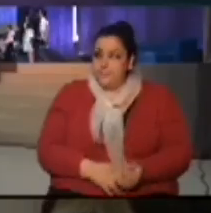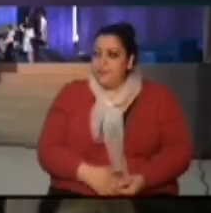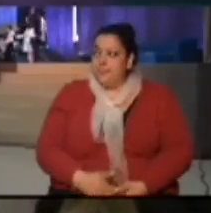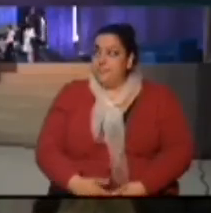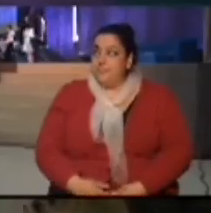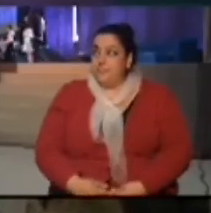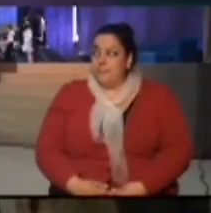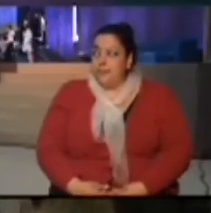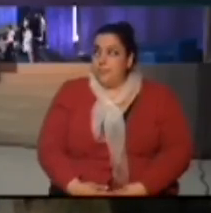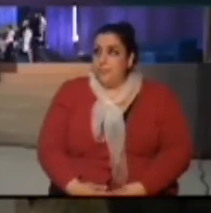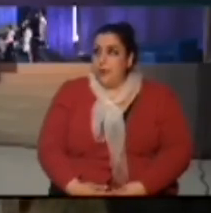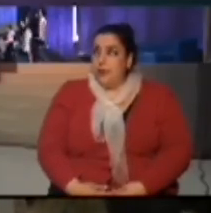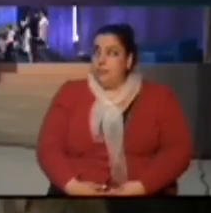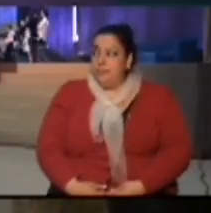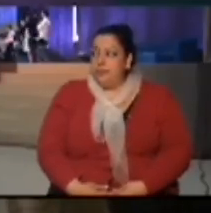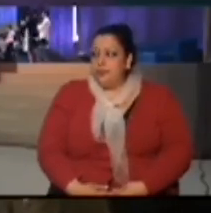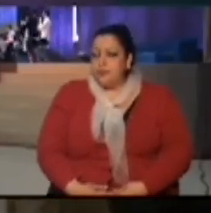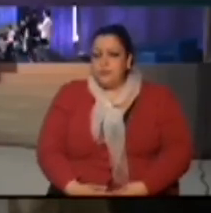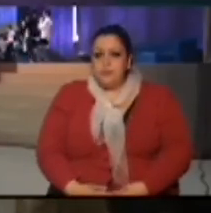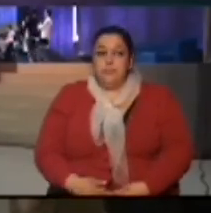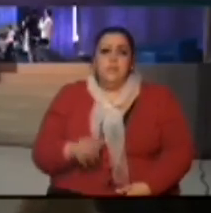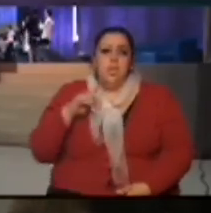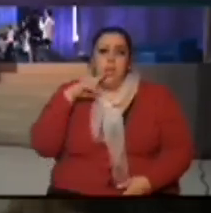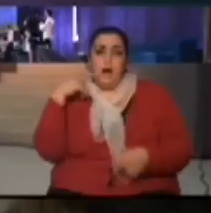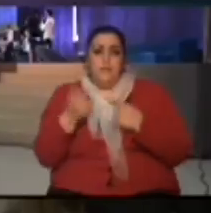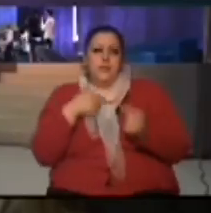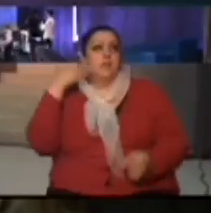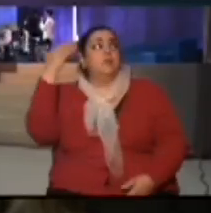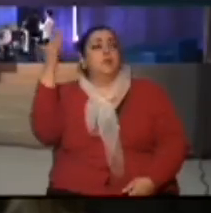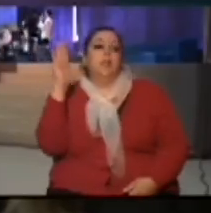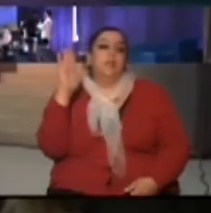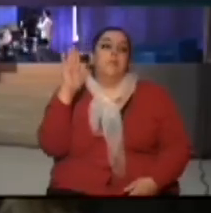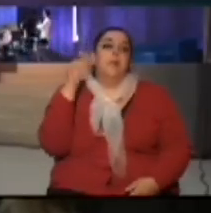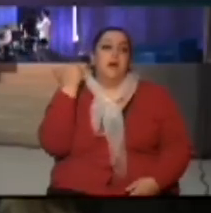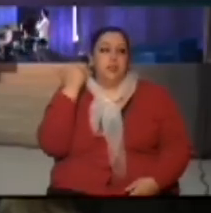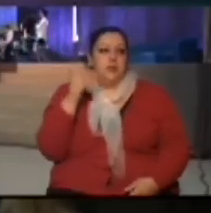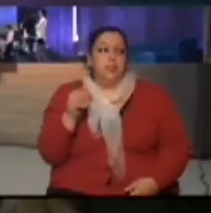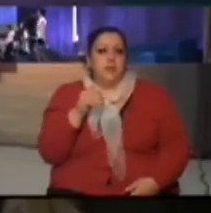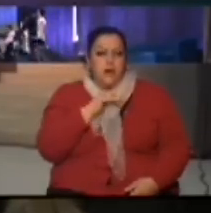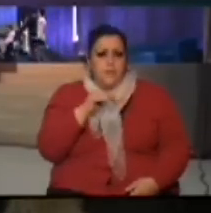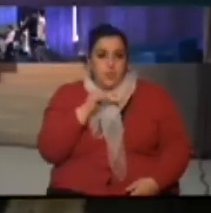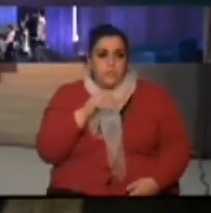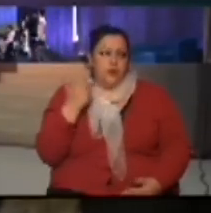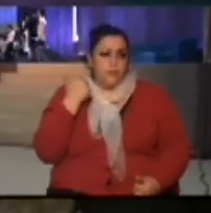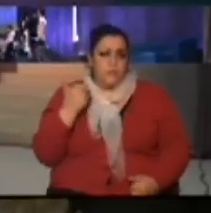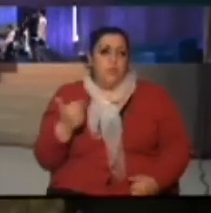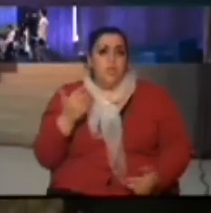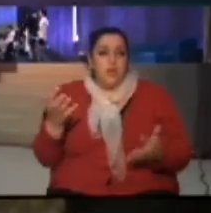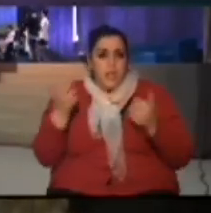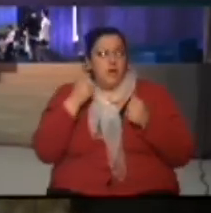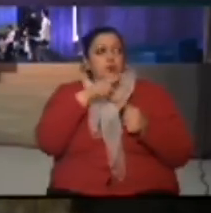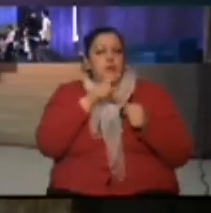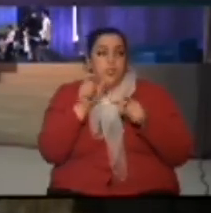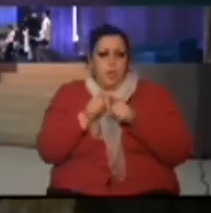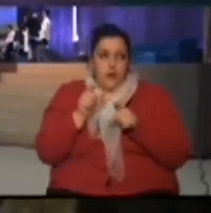ամեն, հավիտյան նրանն է փառքը, թագավորությունն ու զորությունը։ Սիրելիս, ընդունիր այս